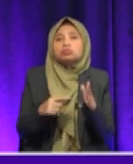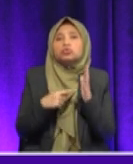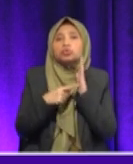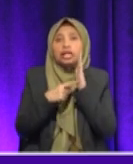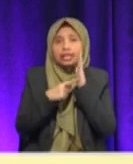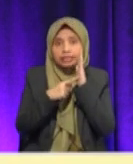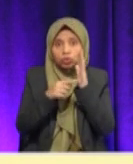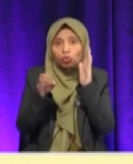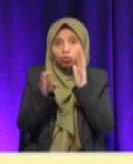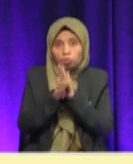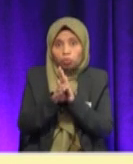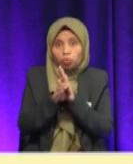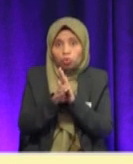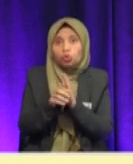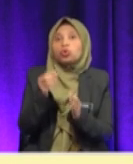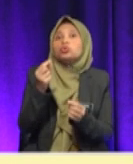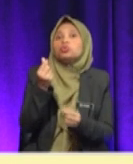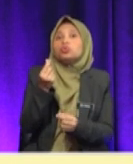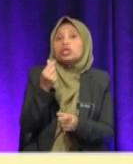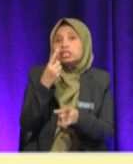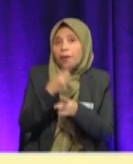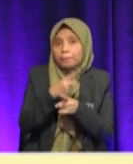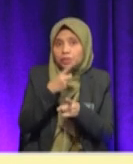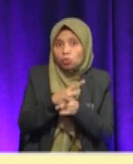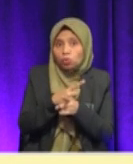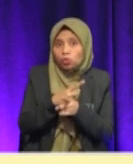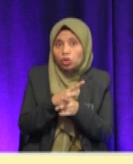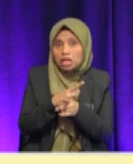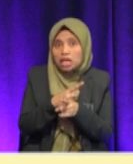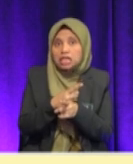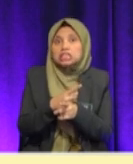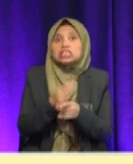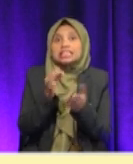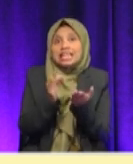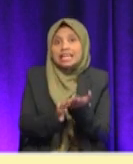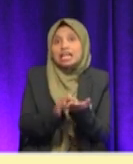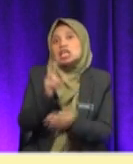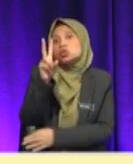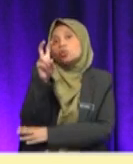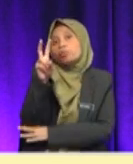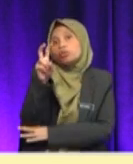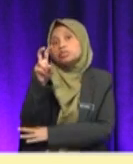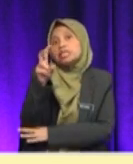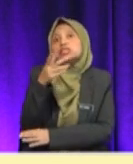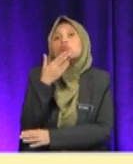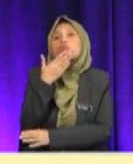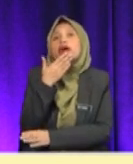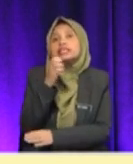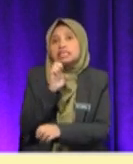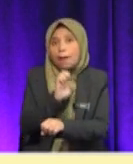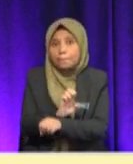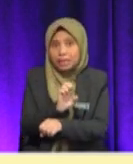tengok acontece guha duit Sebenarnya ya alias cycling 20-sin dewane keemasan sikit